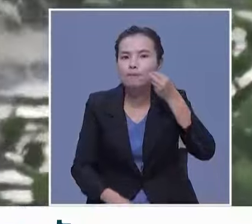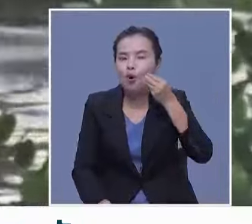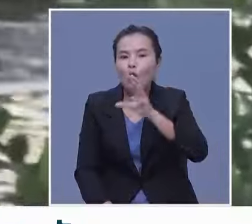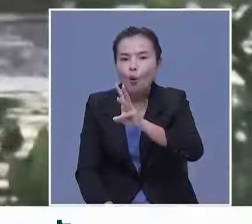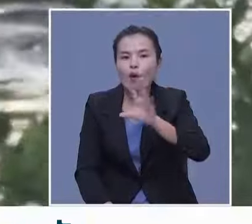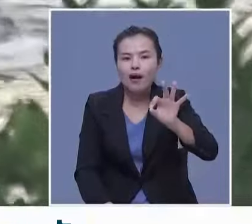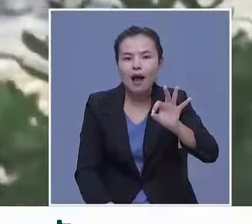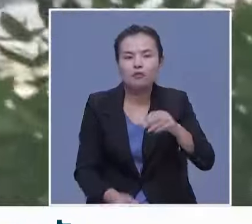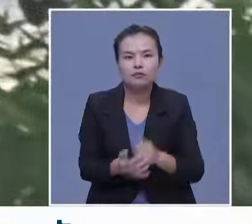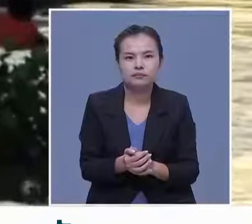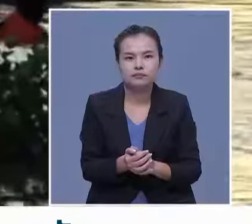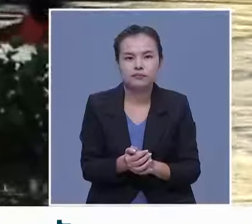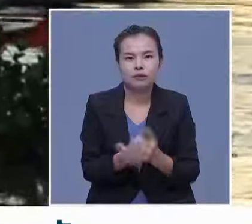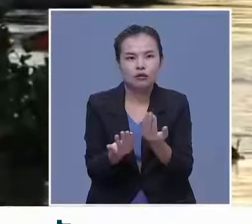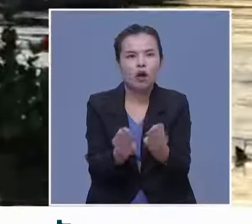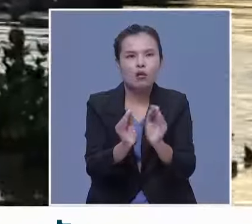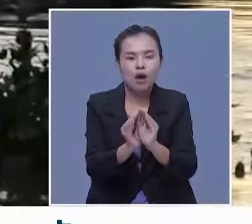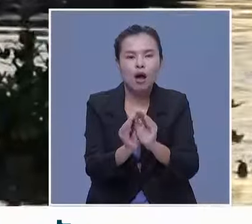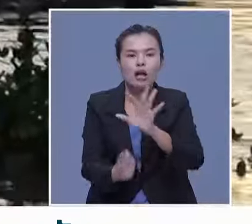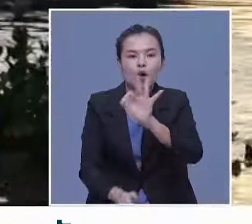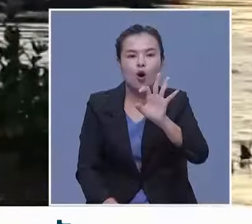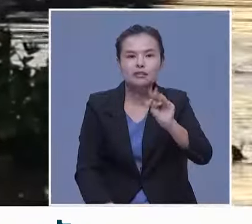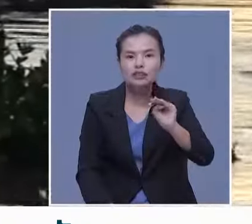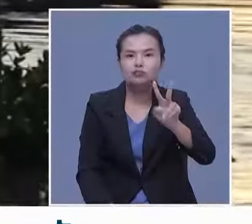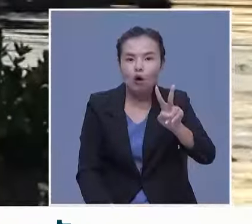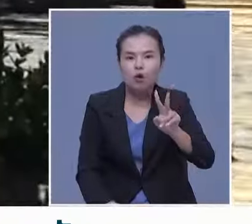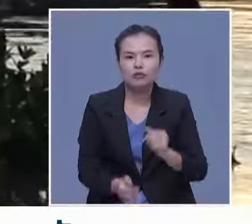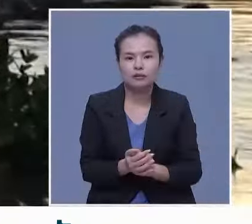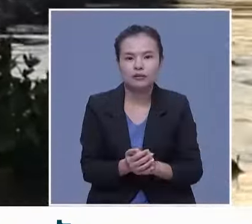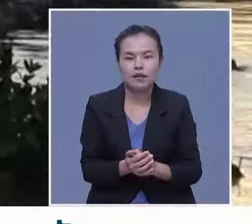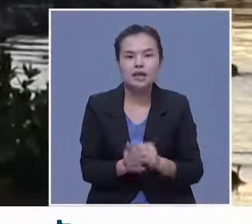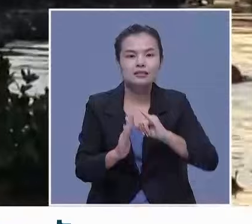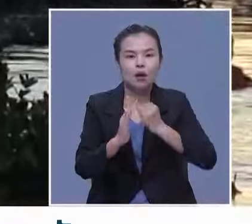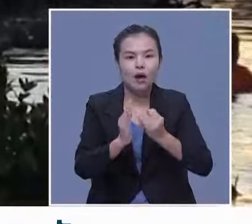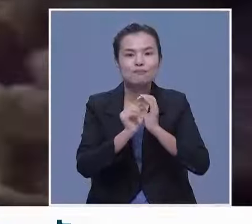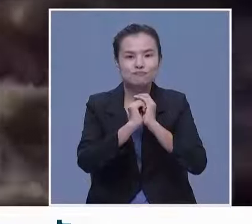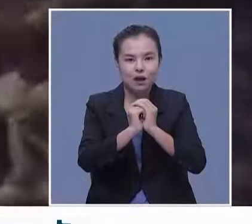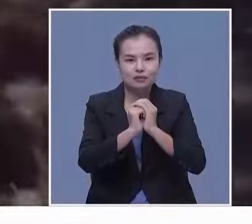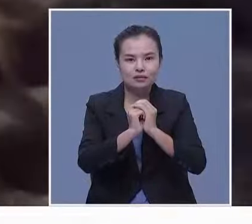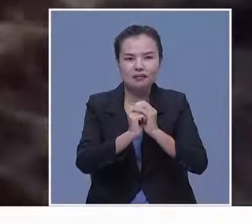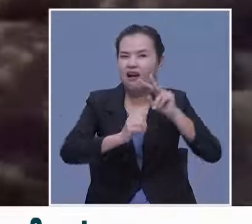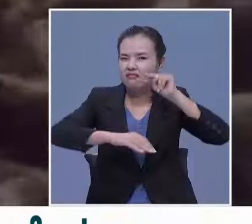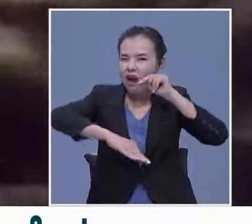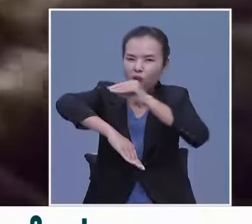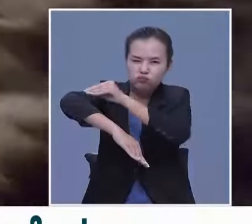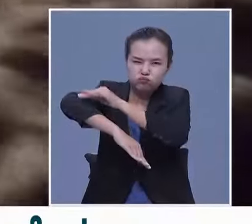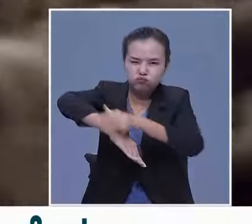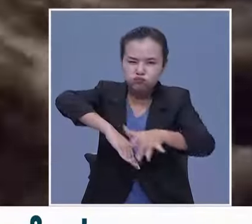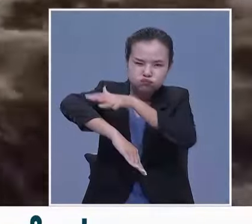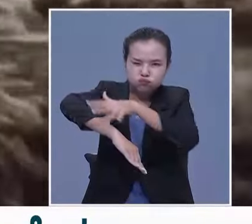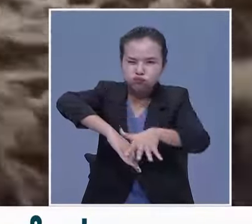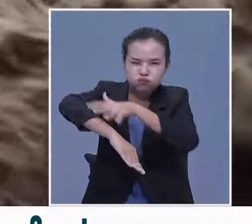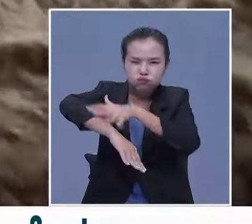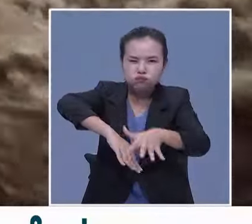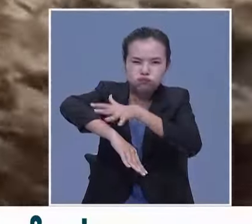9เนี่ยประมาณ 942ครัวเรือนน่ะนะครับส่วนที่จังหวัดปราจีนบุรีนะคะนี่คือน้ำป่าค่ะคุณผู้ชมโหหไหล